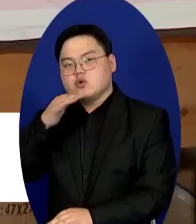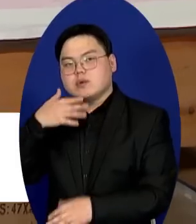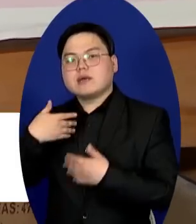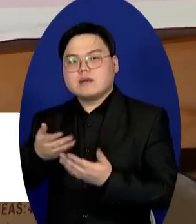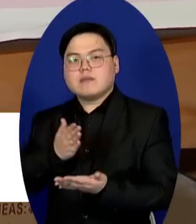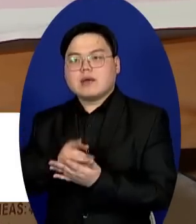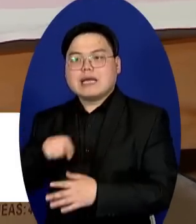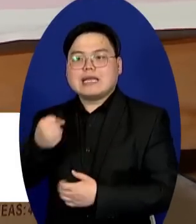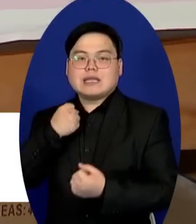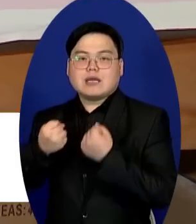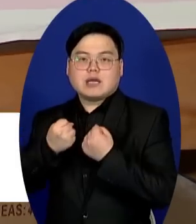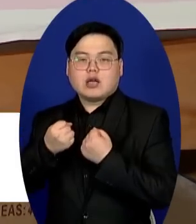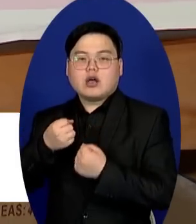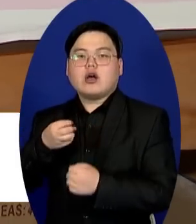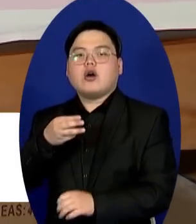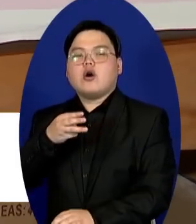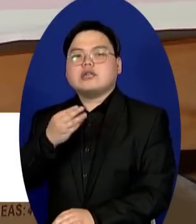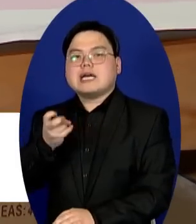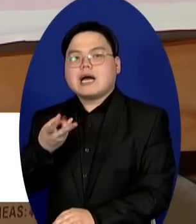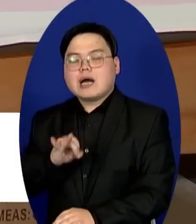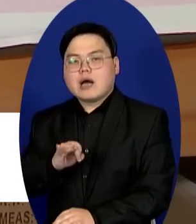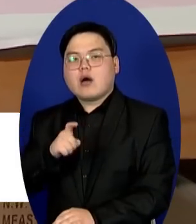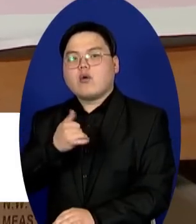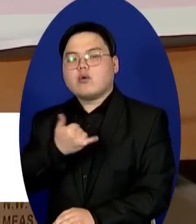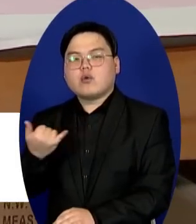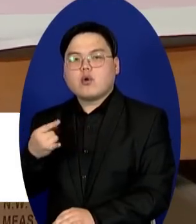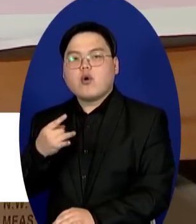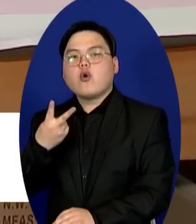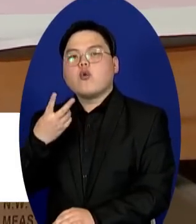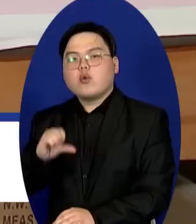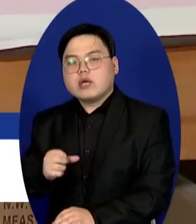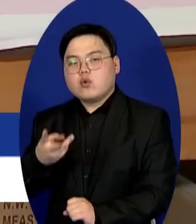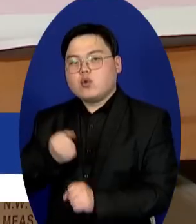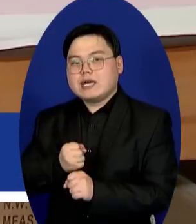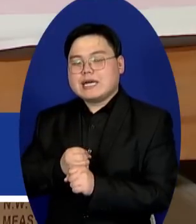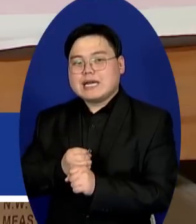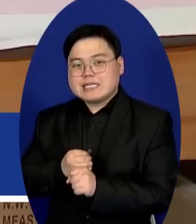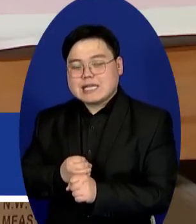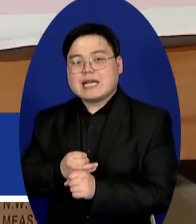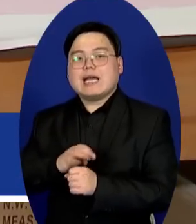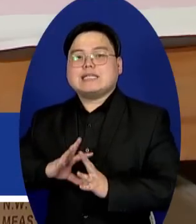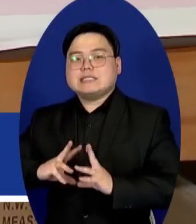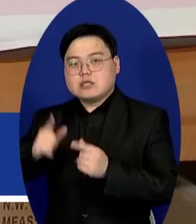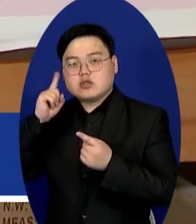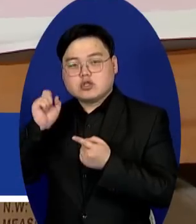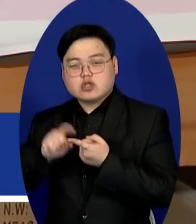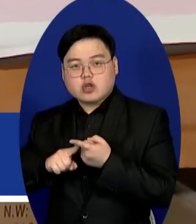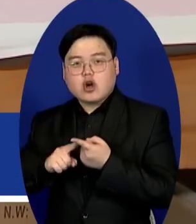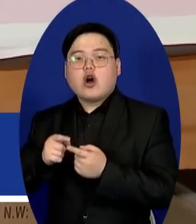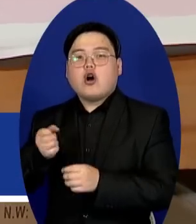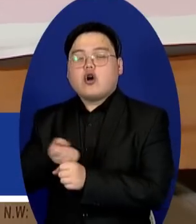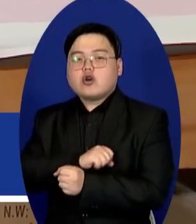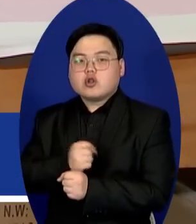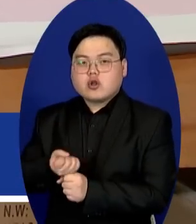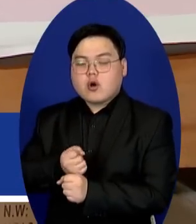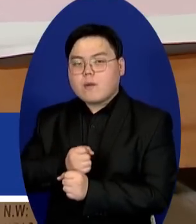дасгал маань болохоор түнх, өвдөг, шагаа, хурууны үйнүүдийн үйл ажиллагаанд бол ерөөхдөө бол далаацын сайжруулах маягаар хөдөлгөөний аллаас уртан